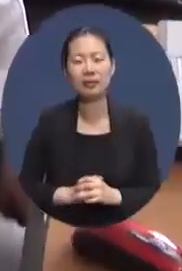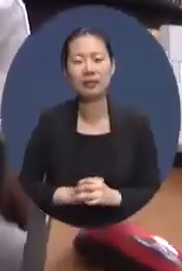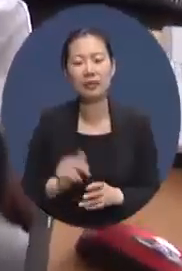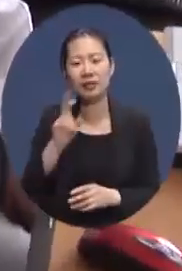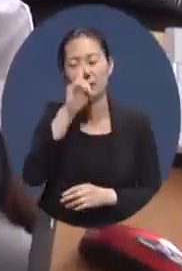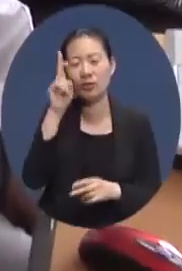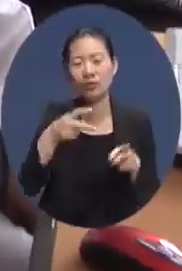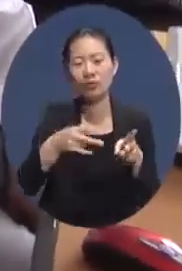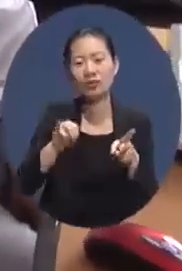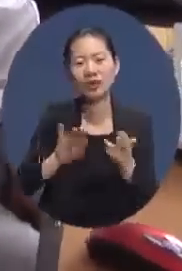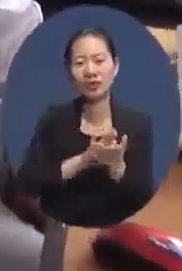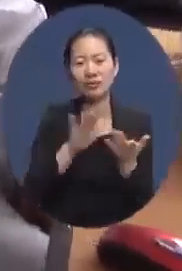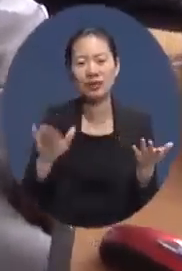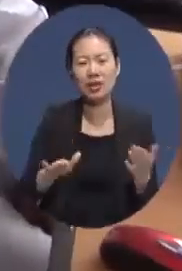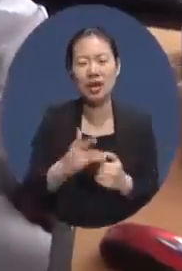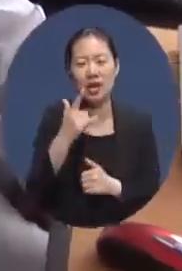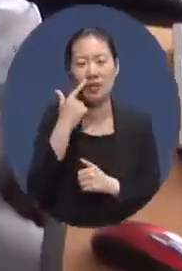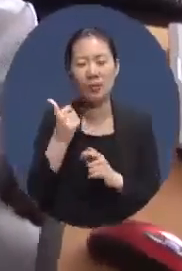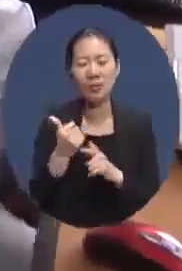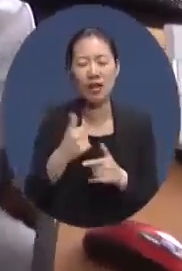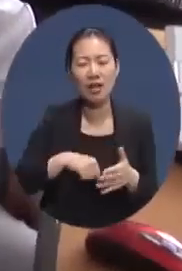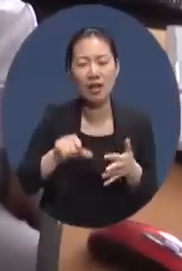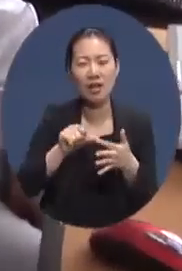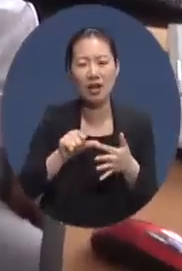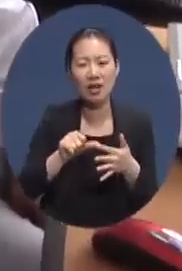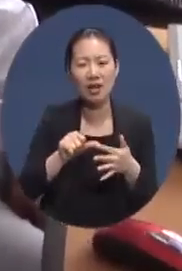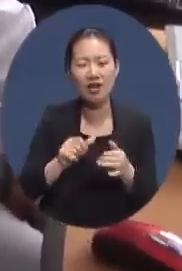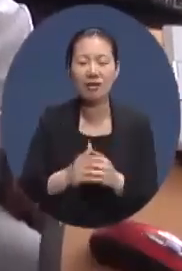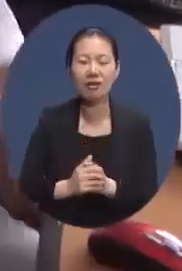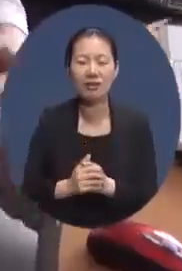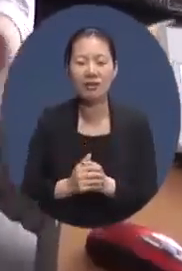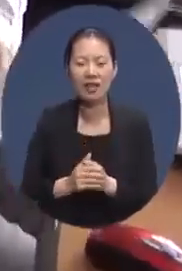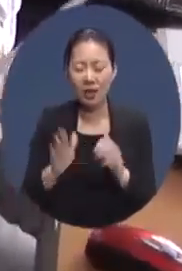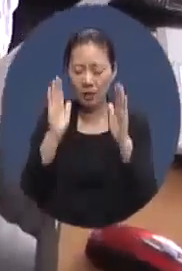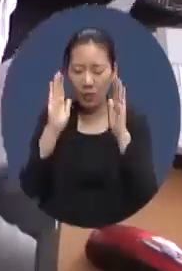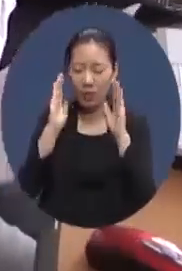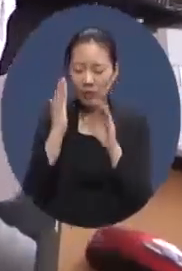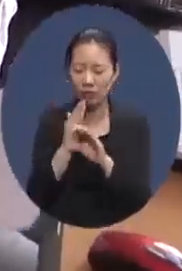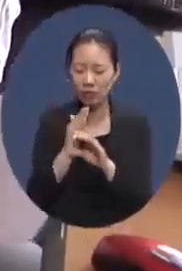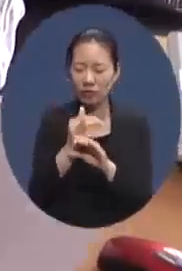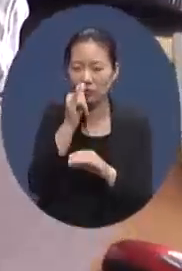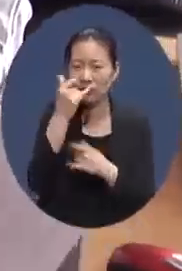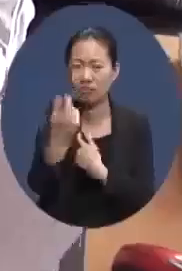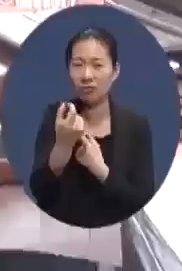오후 2시입니다. 아빠와 희준이는 거실에서 한창 열공 모드인데요.